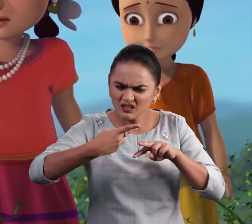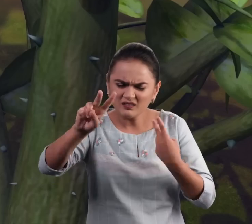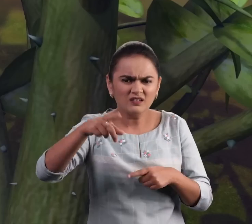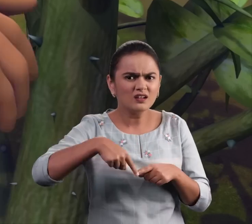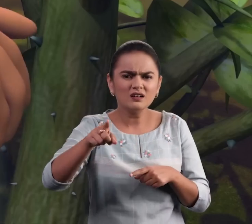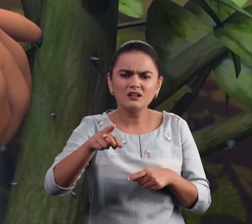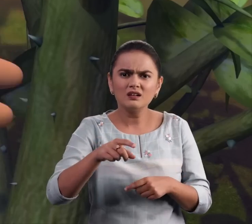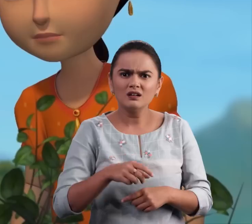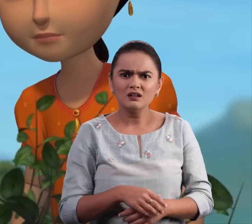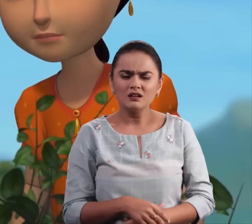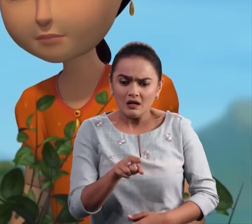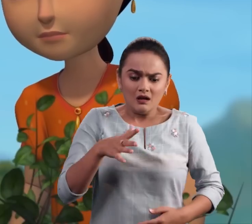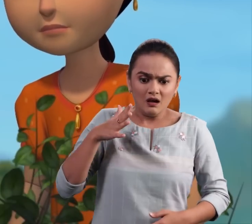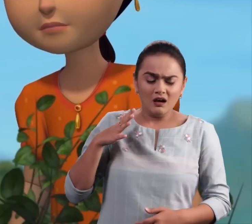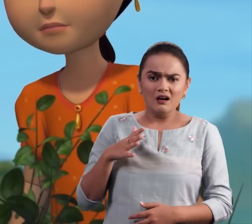हैं।